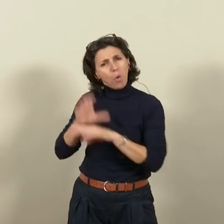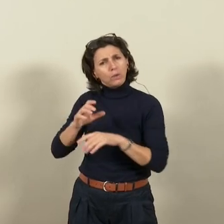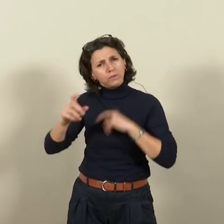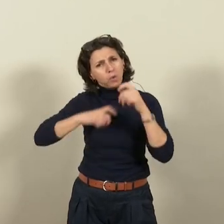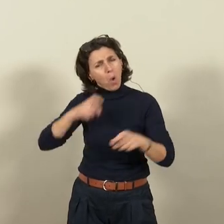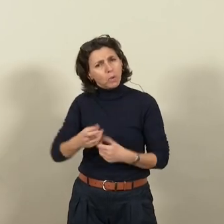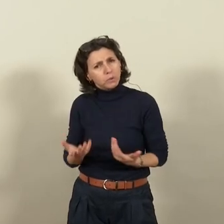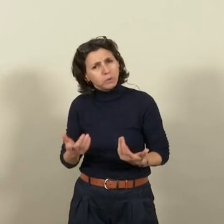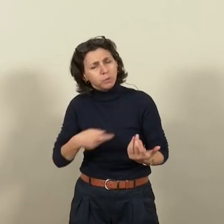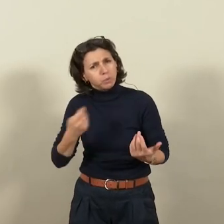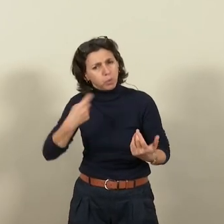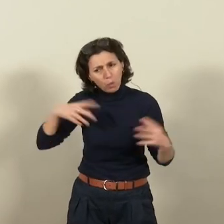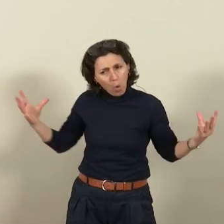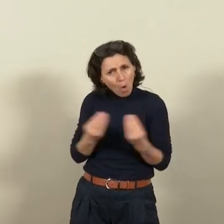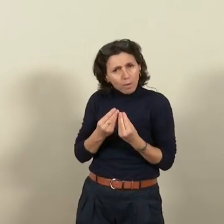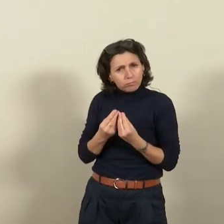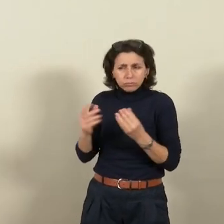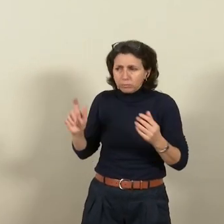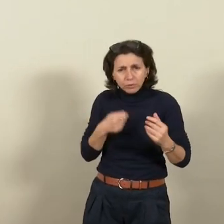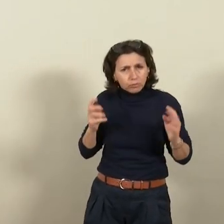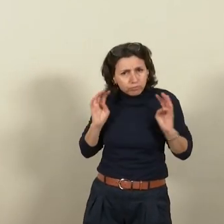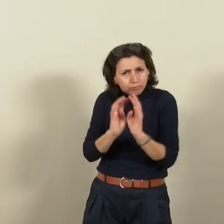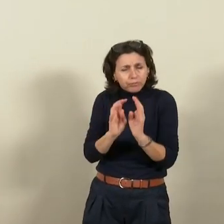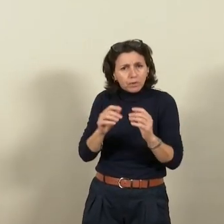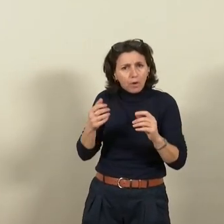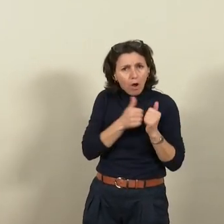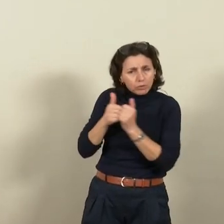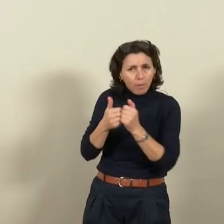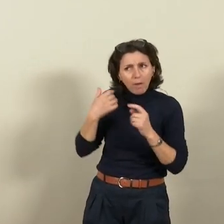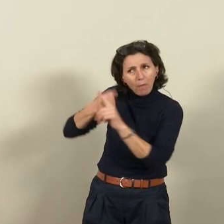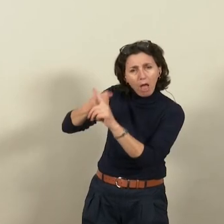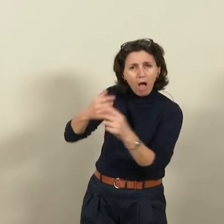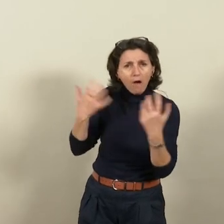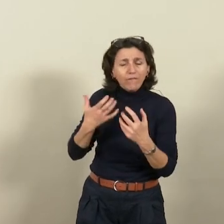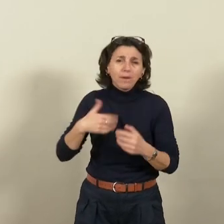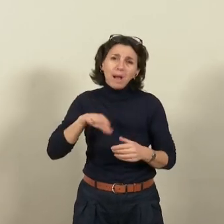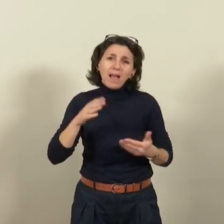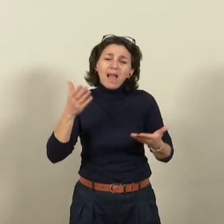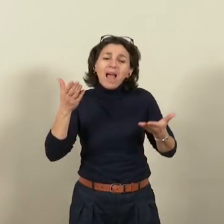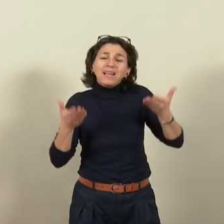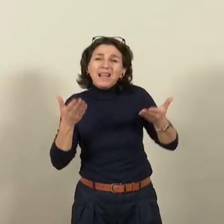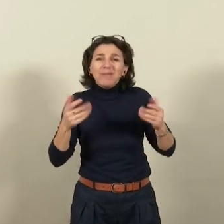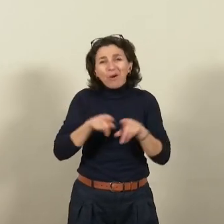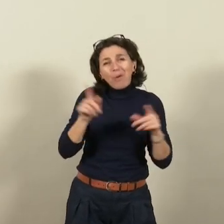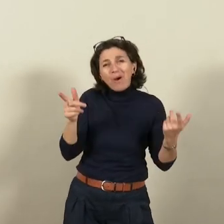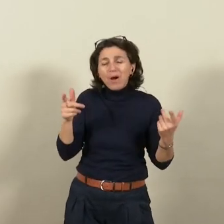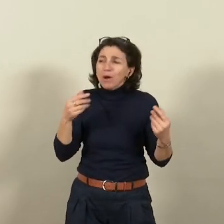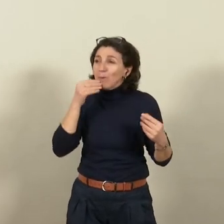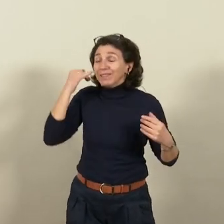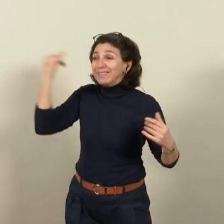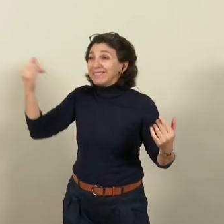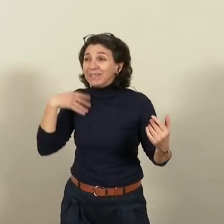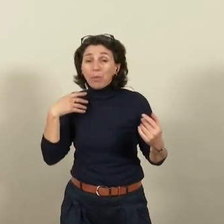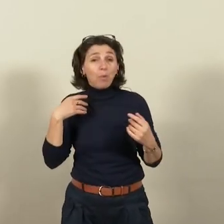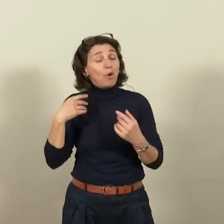à un équilibre qui ne transforme pas une bonne intention en une politique de chasse aux sorcières bien